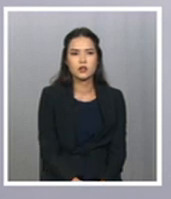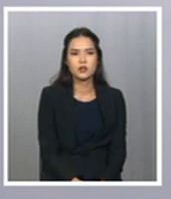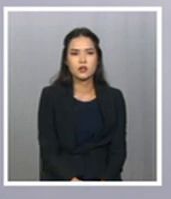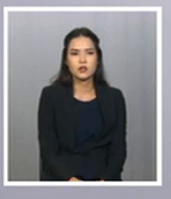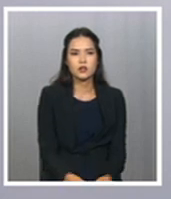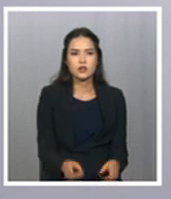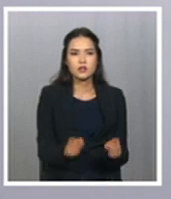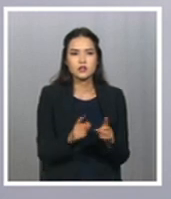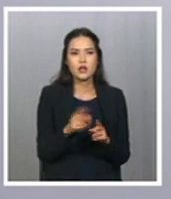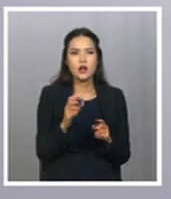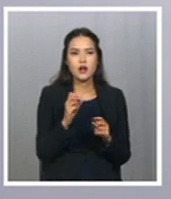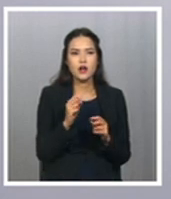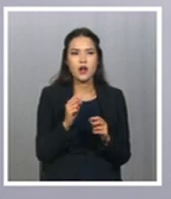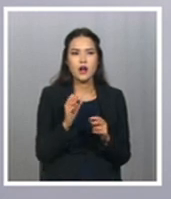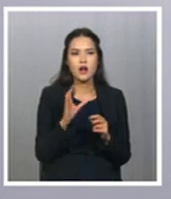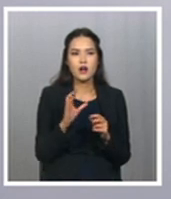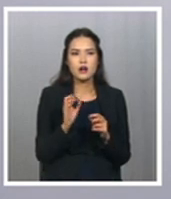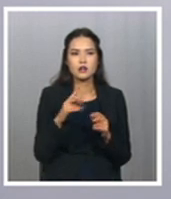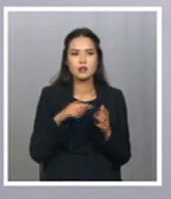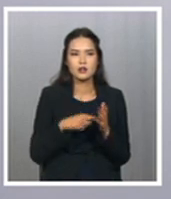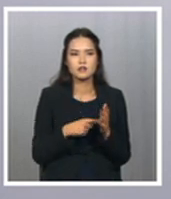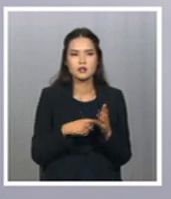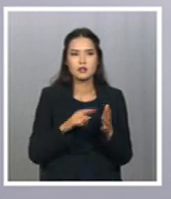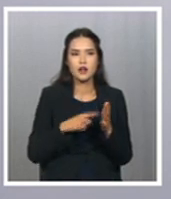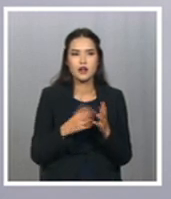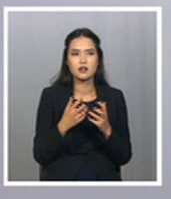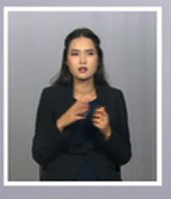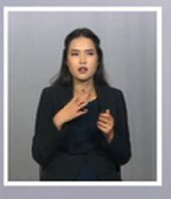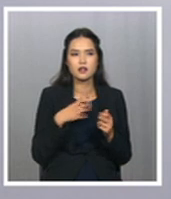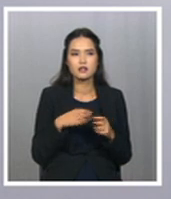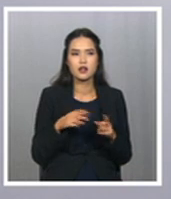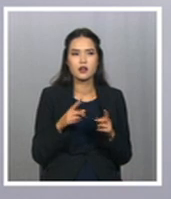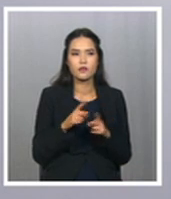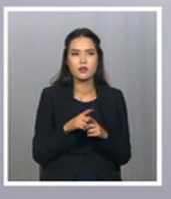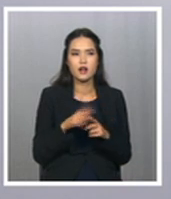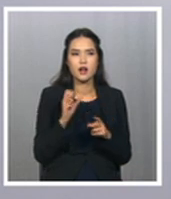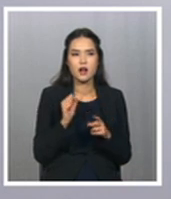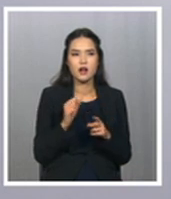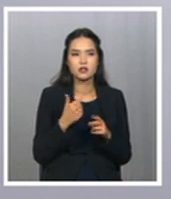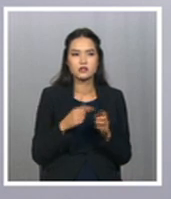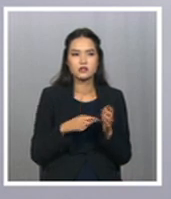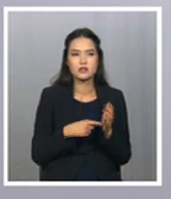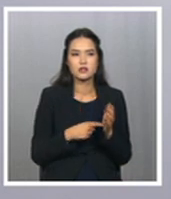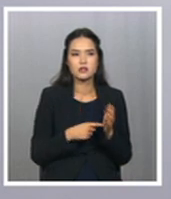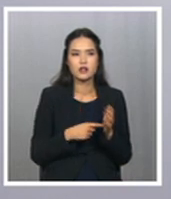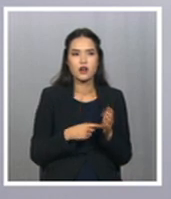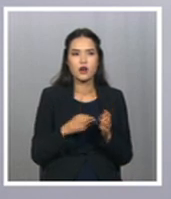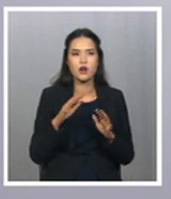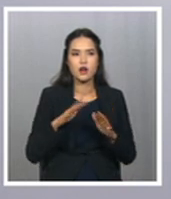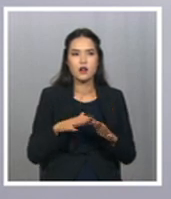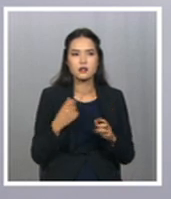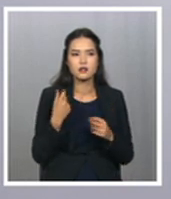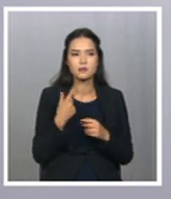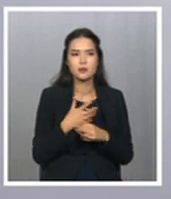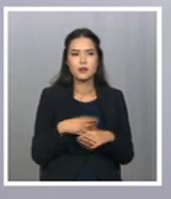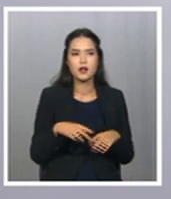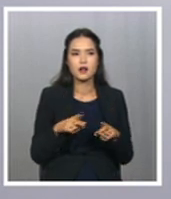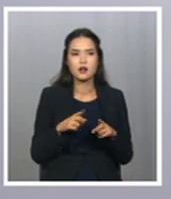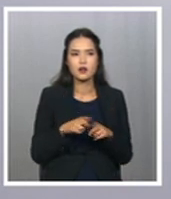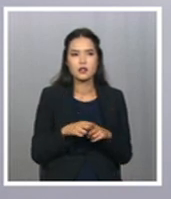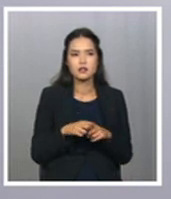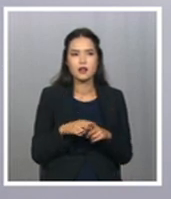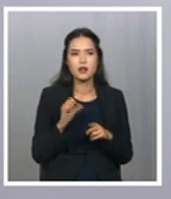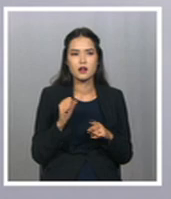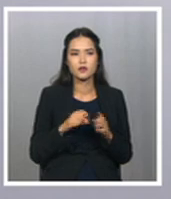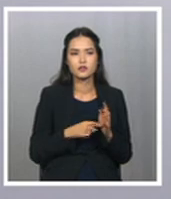ЕА кесіндісінің ұзындығын анықтадық. Олай болса, біз А нүктесінің орнын білеміз. Яғни А нүктесінің